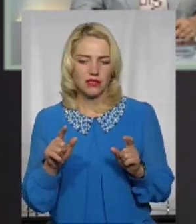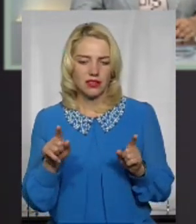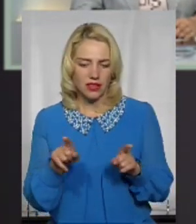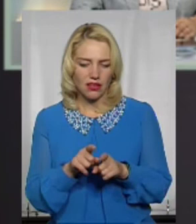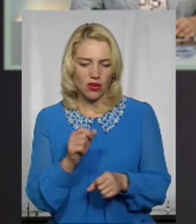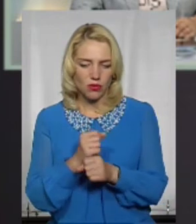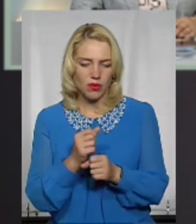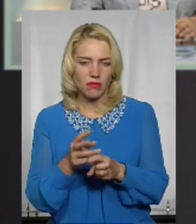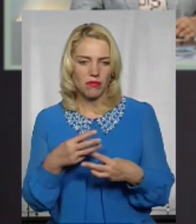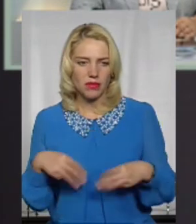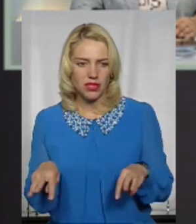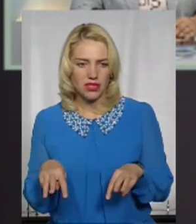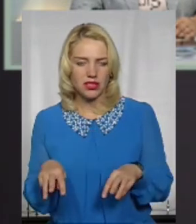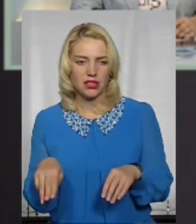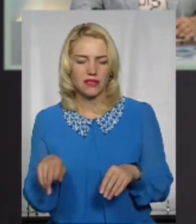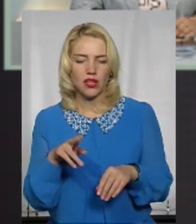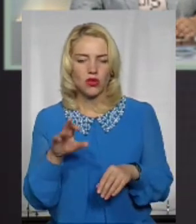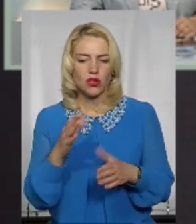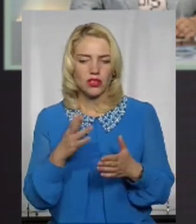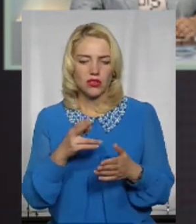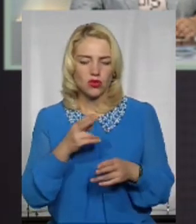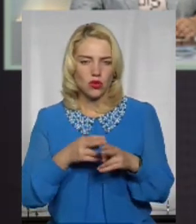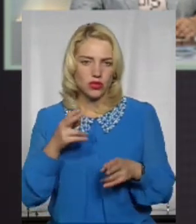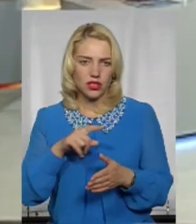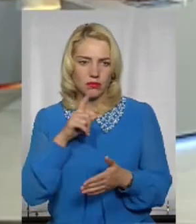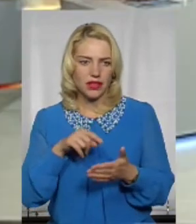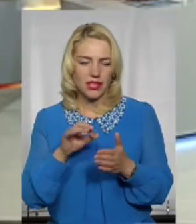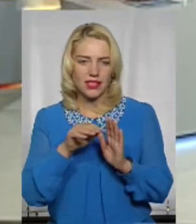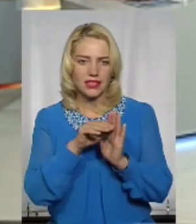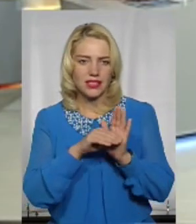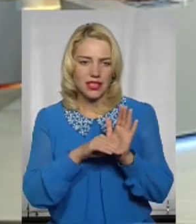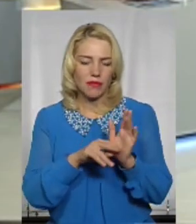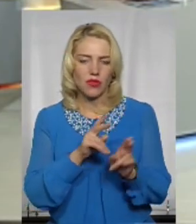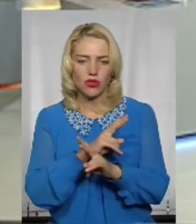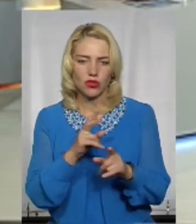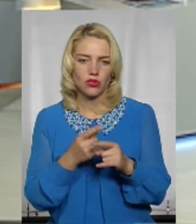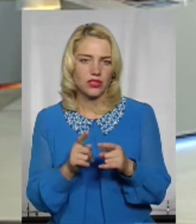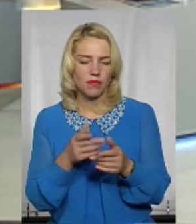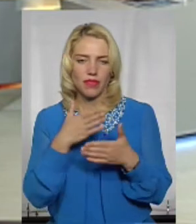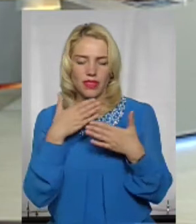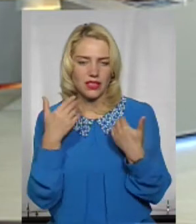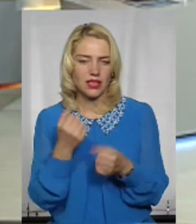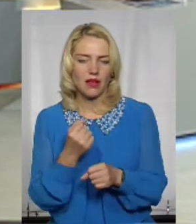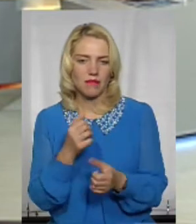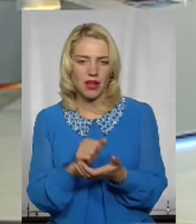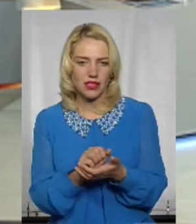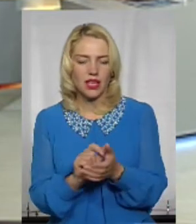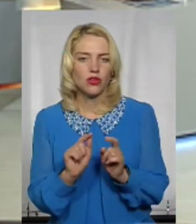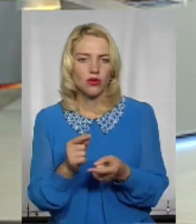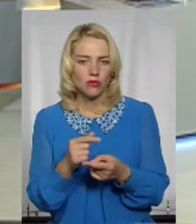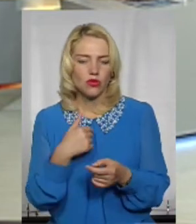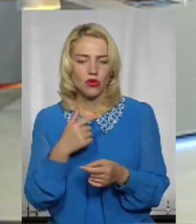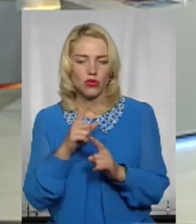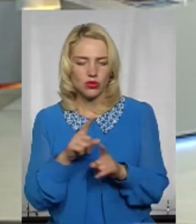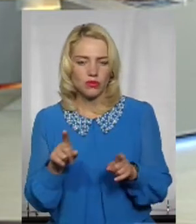міністерства до певних дуже гострих питань. І системно ніхто цим не займається. Тому і особливо не